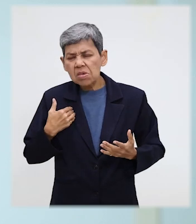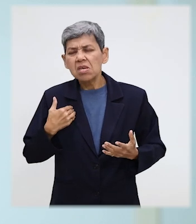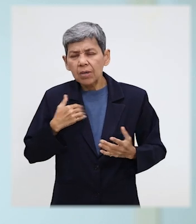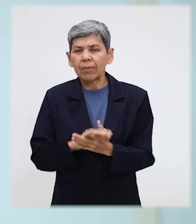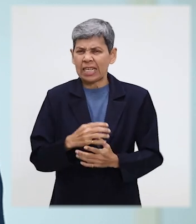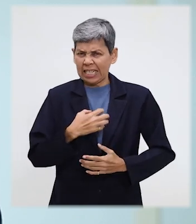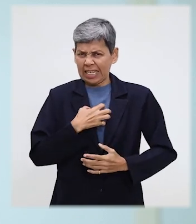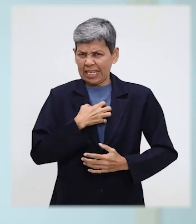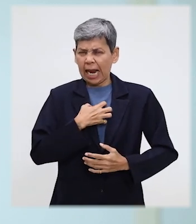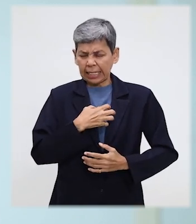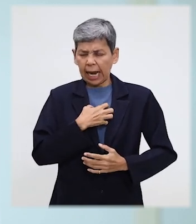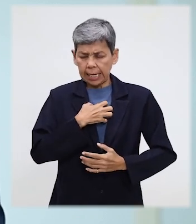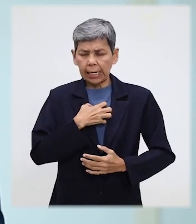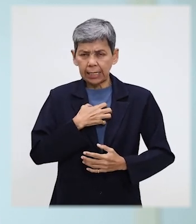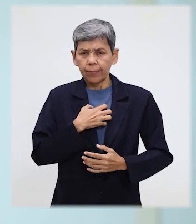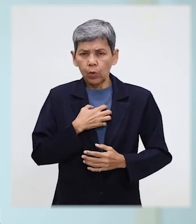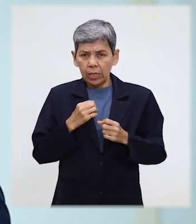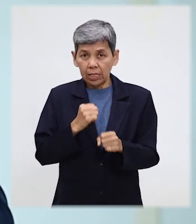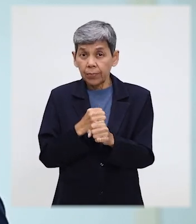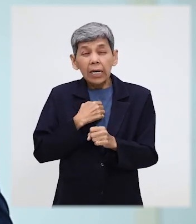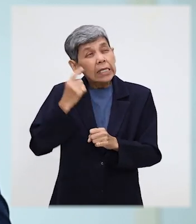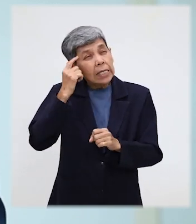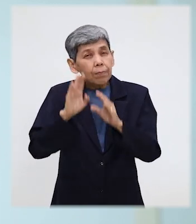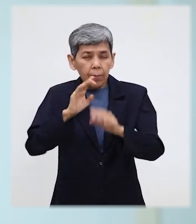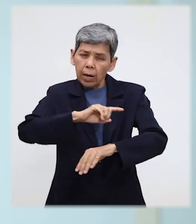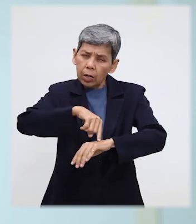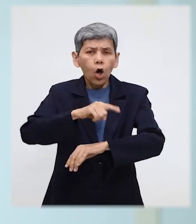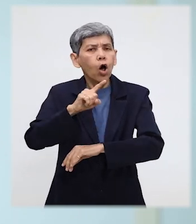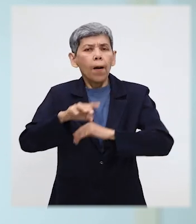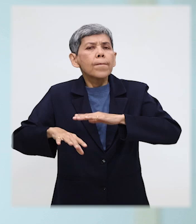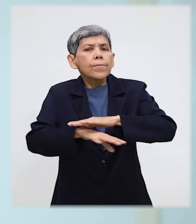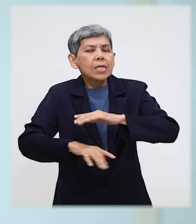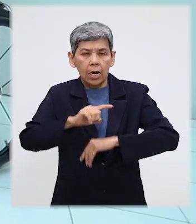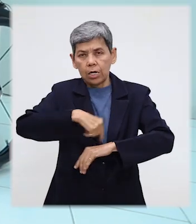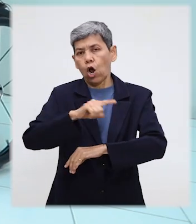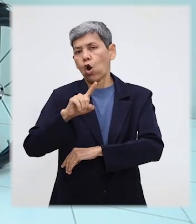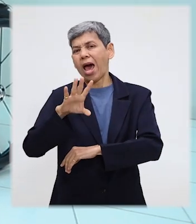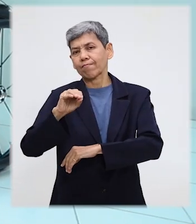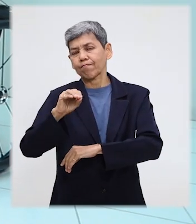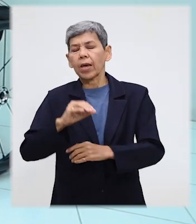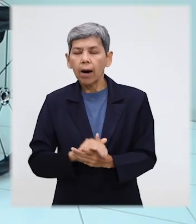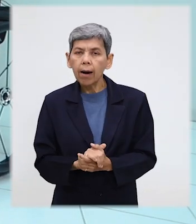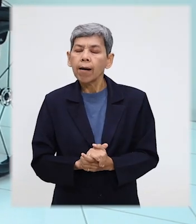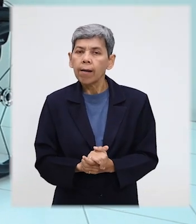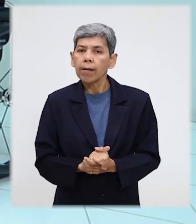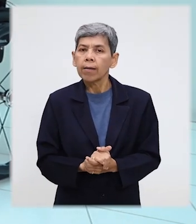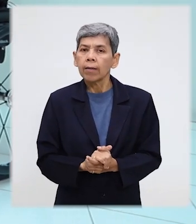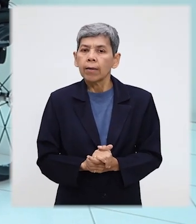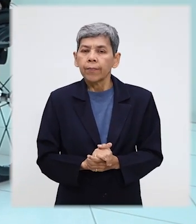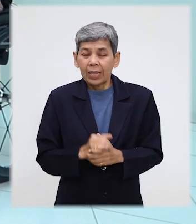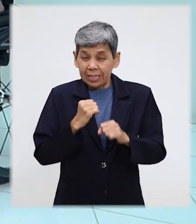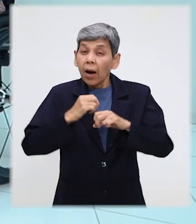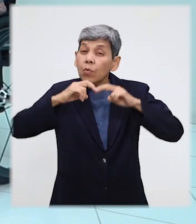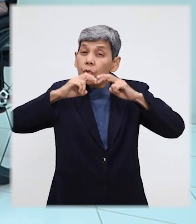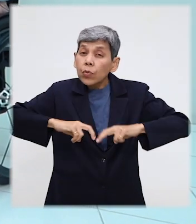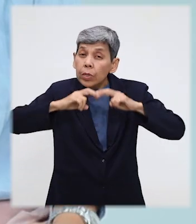ค่ะเพราะฉะนั้นถ้าขั้นต่ำๆเนาะก็น่าจะประมาณ150ชั่วโมงอย่างเงี้ยค่ะ แล้วในส่วนของง